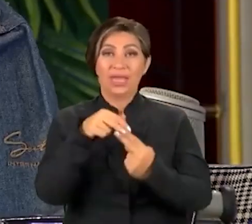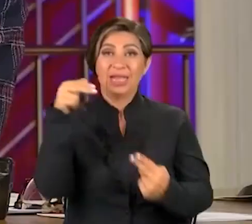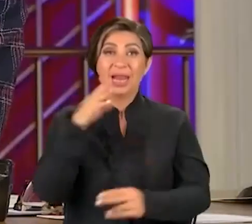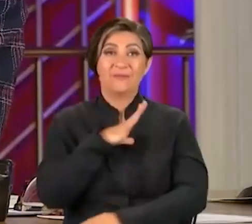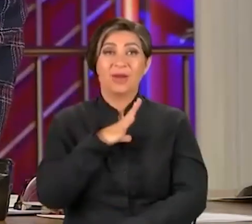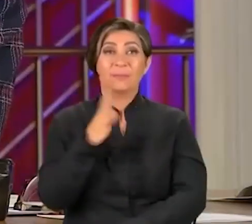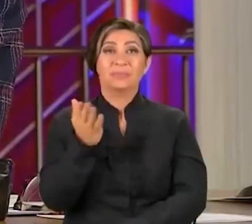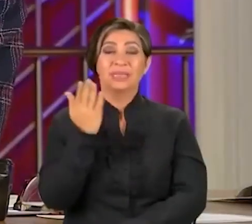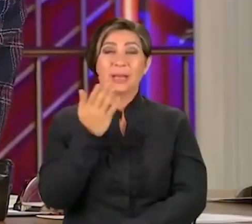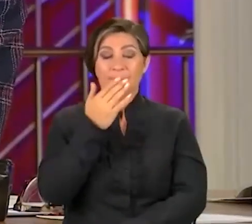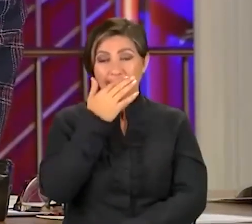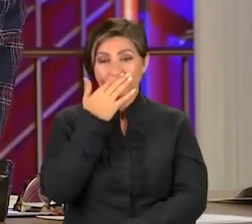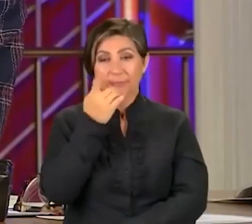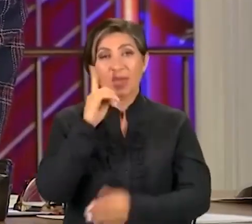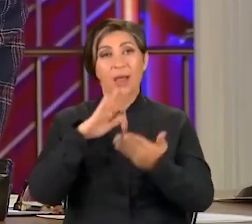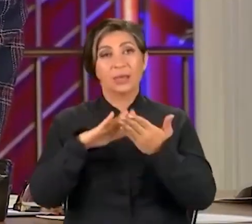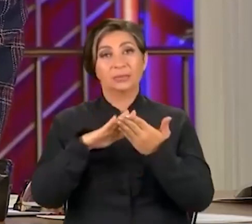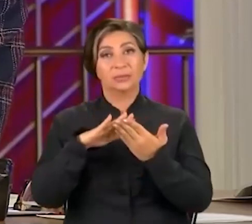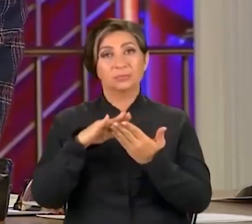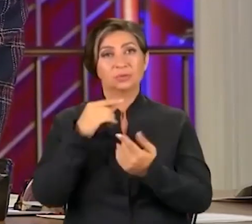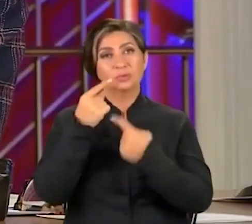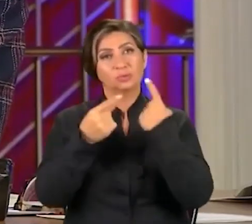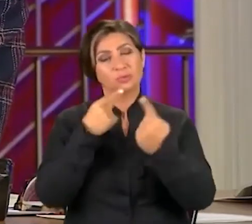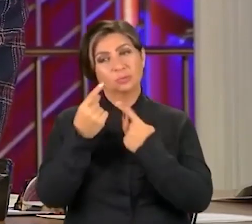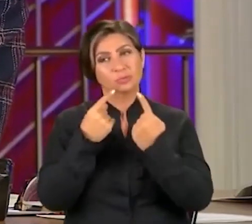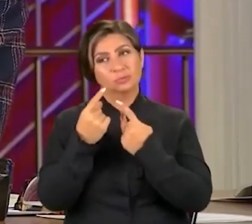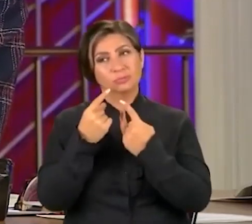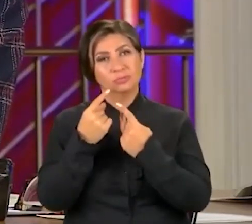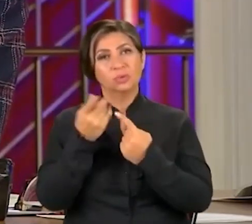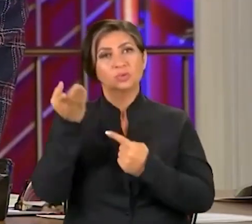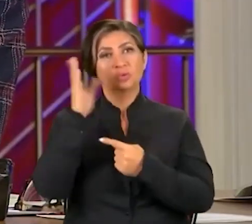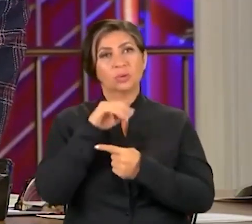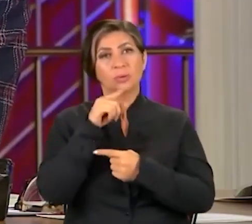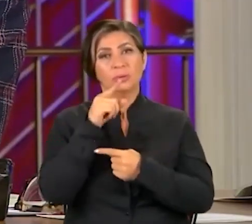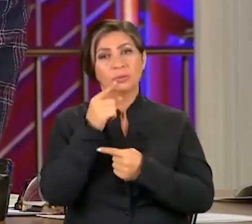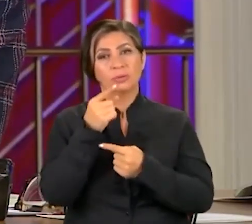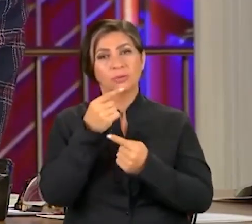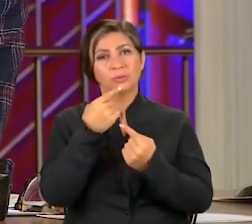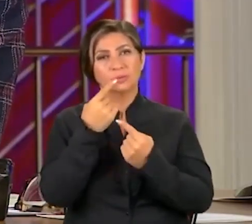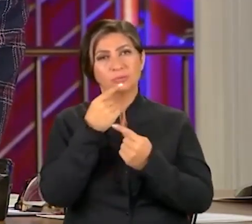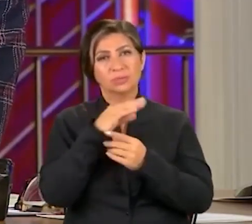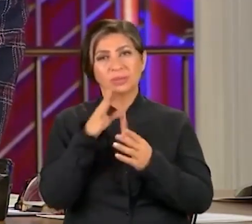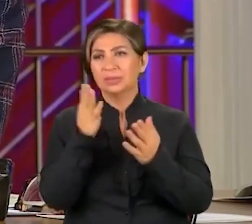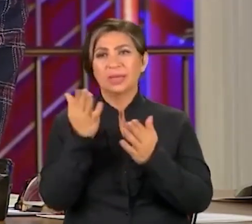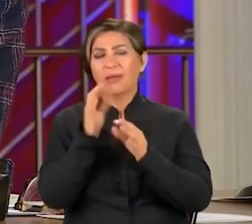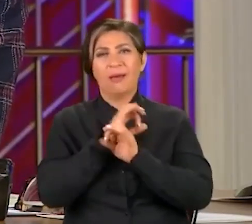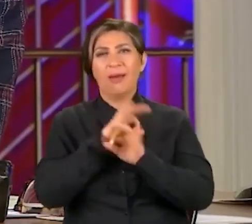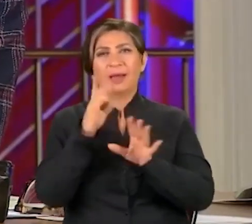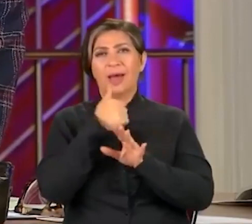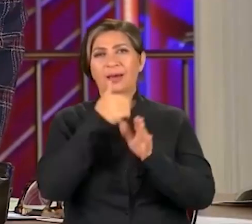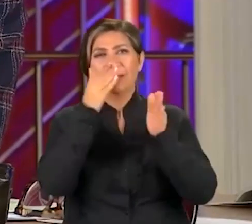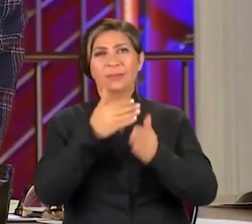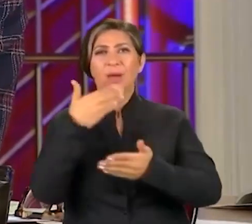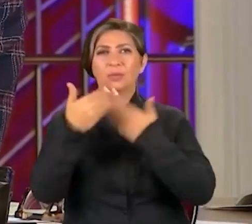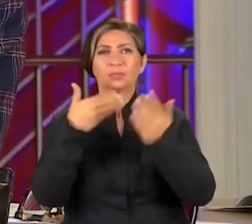var. Mesela işte bir arkadaşımdan söz ediyorum ve o sonra da bitirirken ne kadar harika bir adam